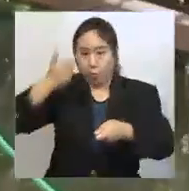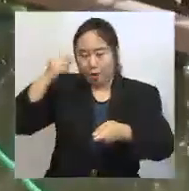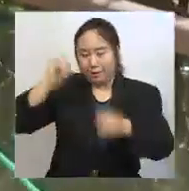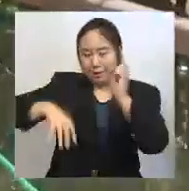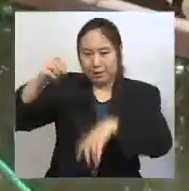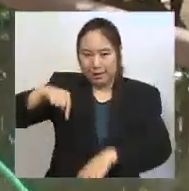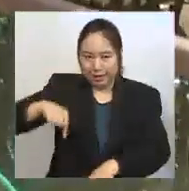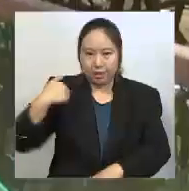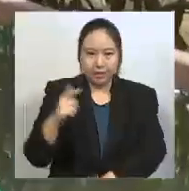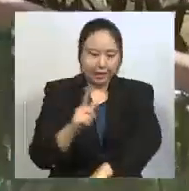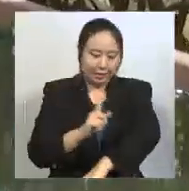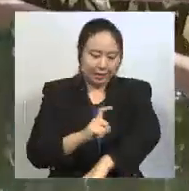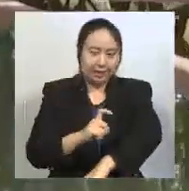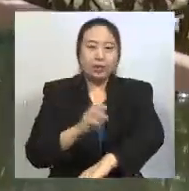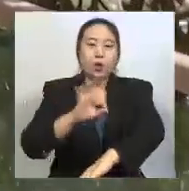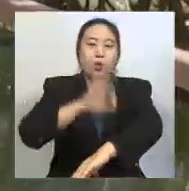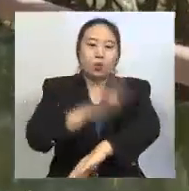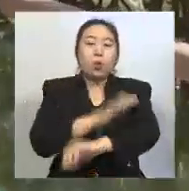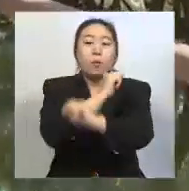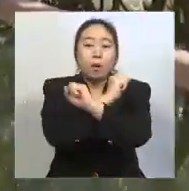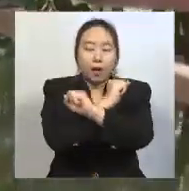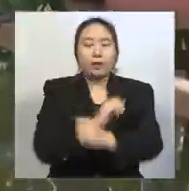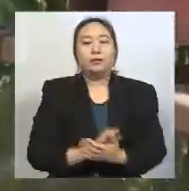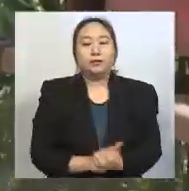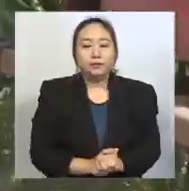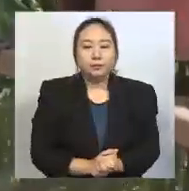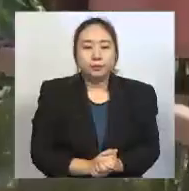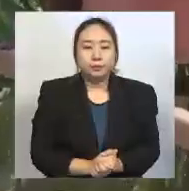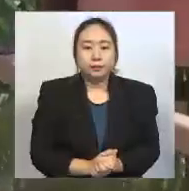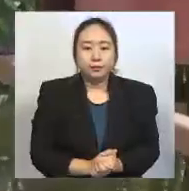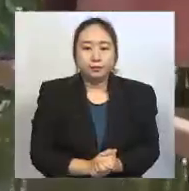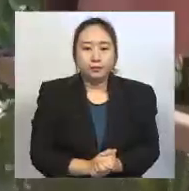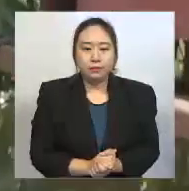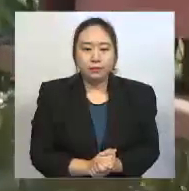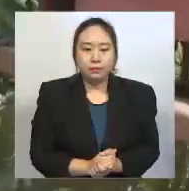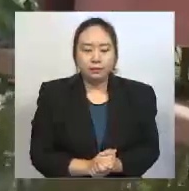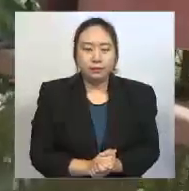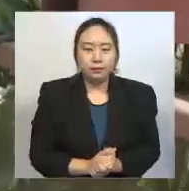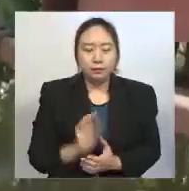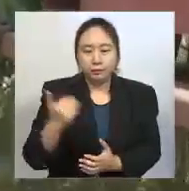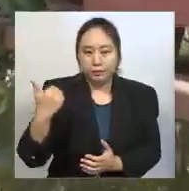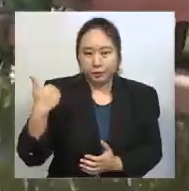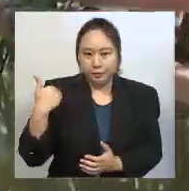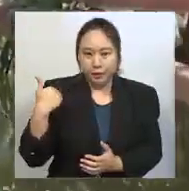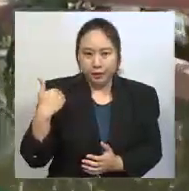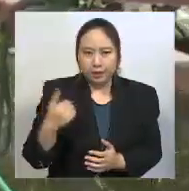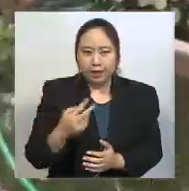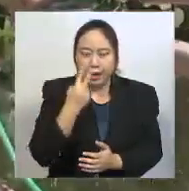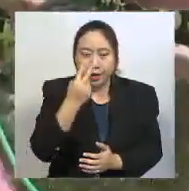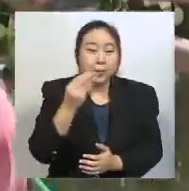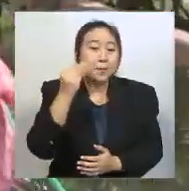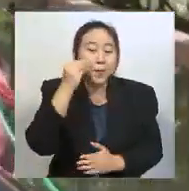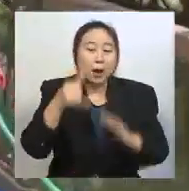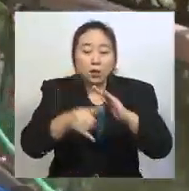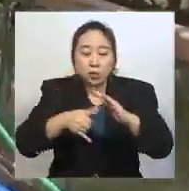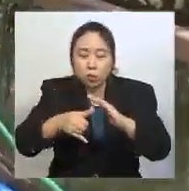เป็นสเปรย์ฉีดยุงนะครับ ไก่ ก ัน คร ับ ครับแล้วก็ตัวนี้คาราม่ายเพิ่มเนี่ยเพราะว่าเห็นอยู่ในบ้านมีหล